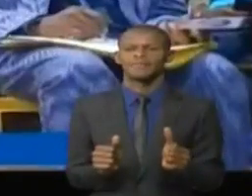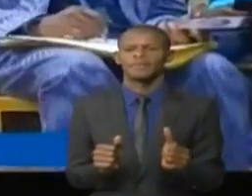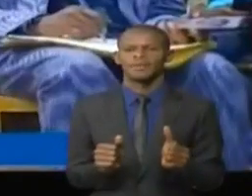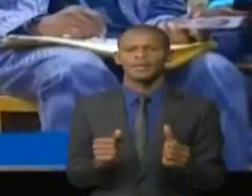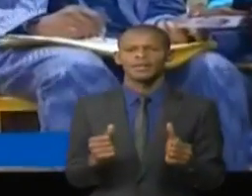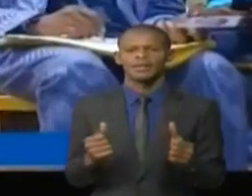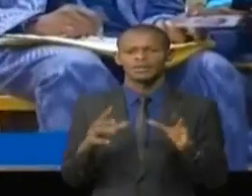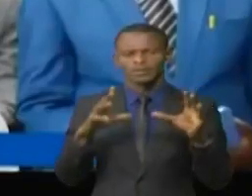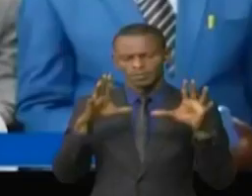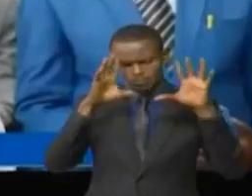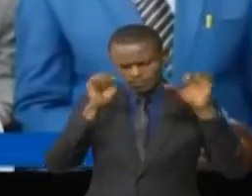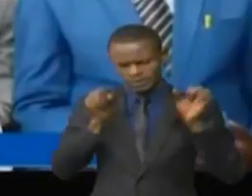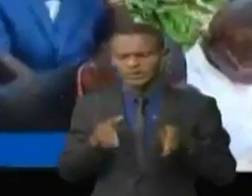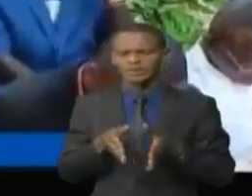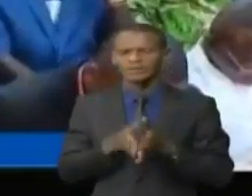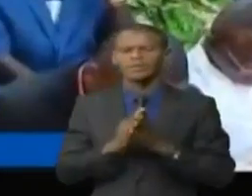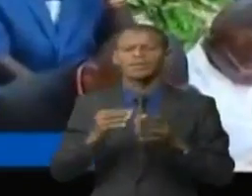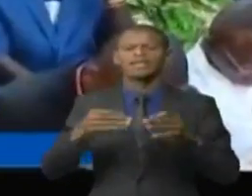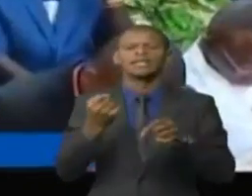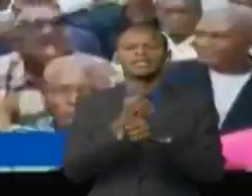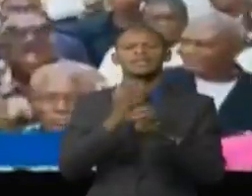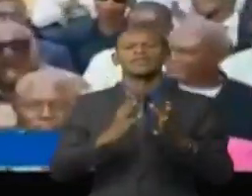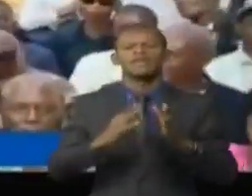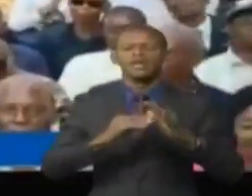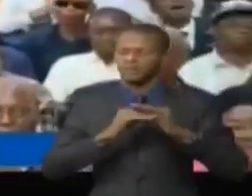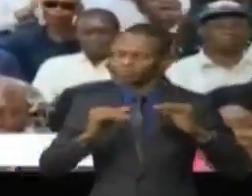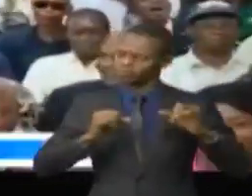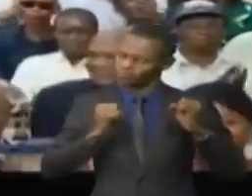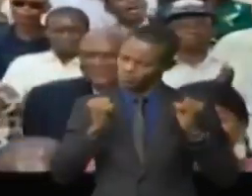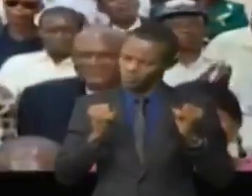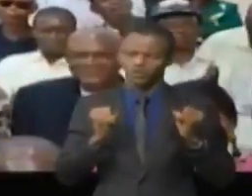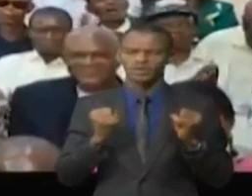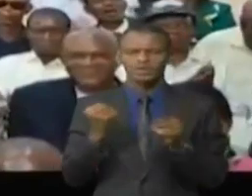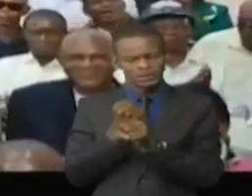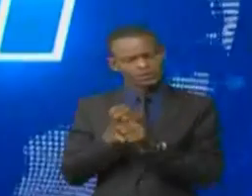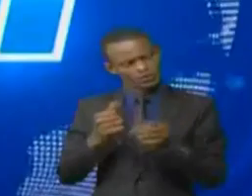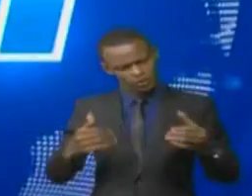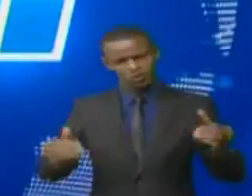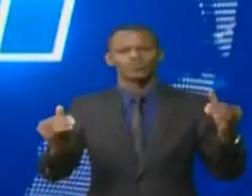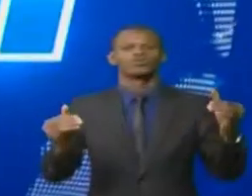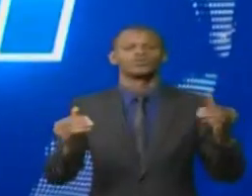l'État à la vigilance et les encourage à vaquer librement leurs occupations.